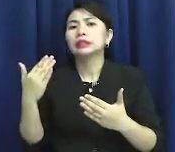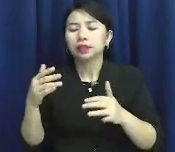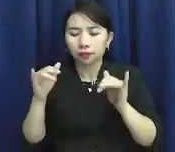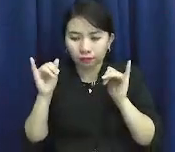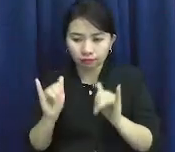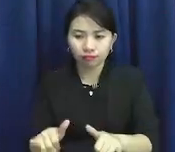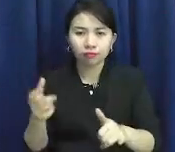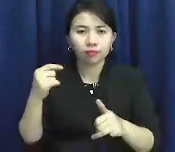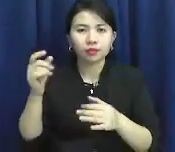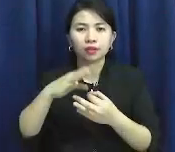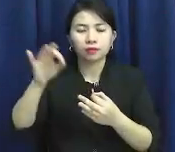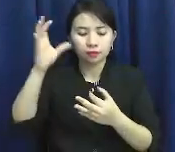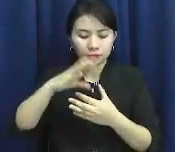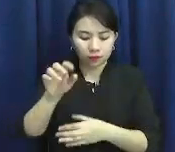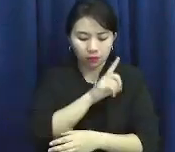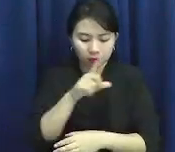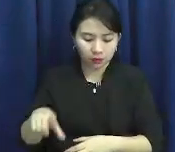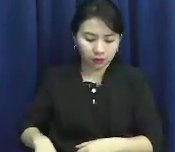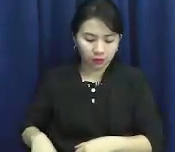sa iyo.